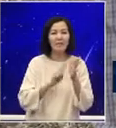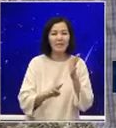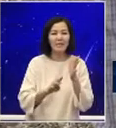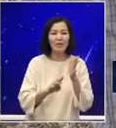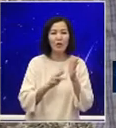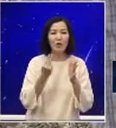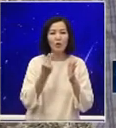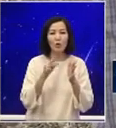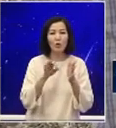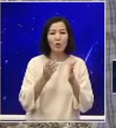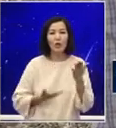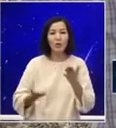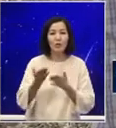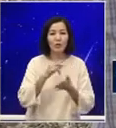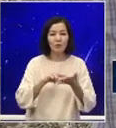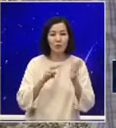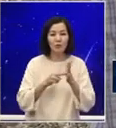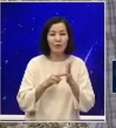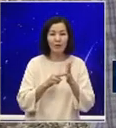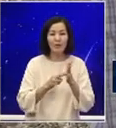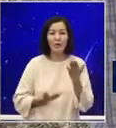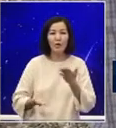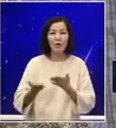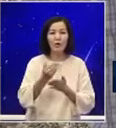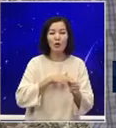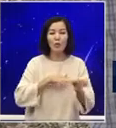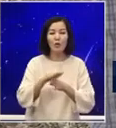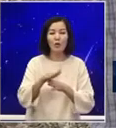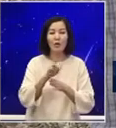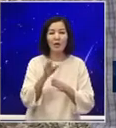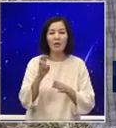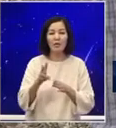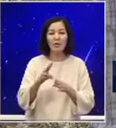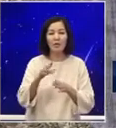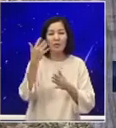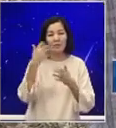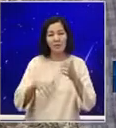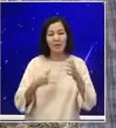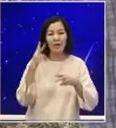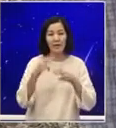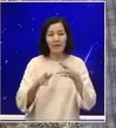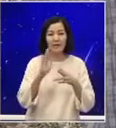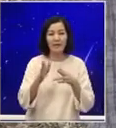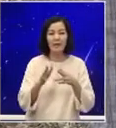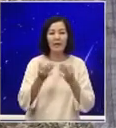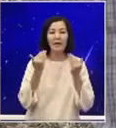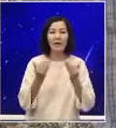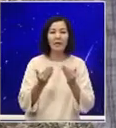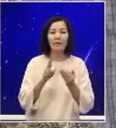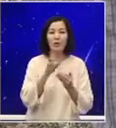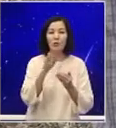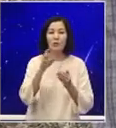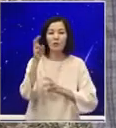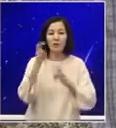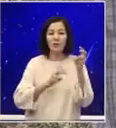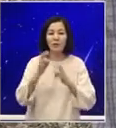деп жоспарлап отырмыз. Қант қызылшасын жинау науқаны толық қарашаның ортасында аяқталады. Жинаған өнімдерді қазір Көксу қант